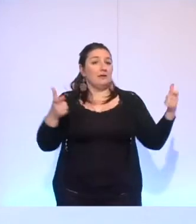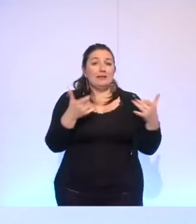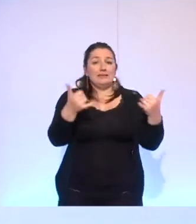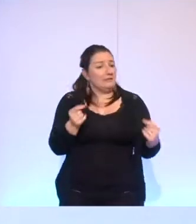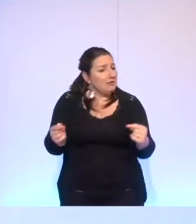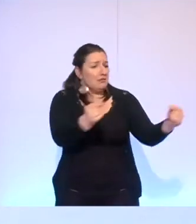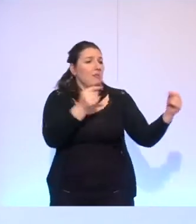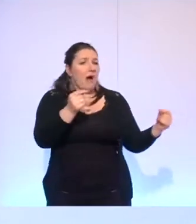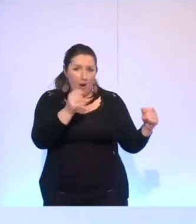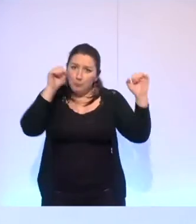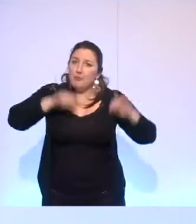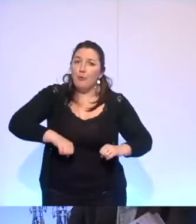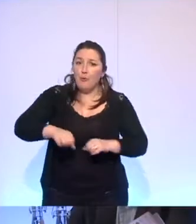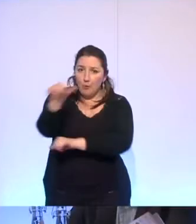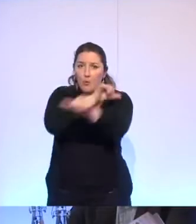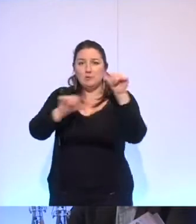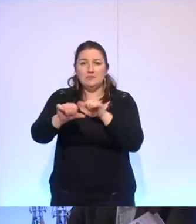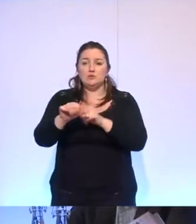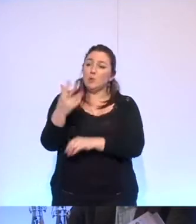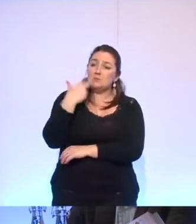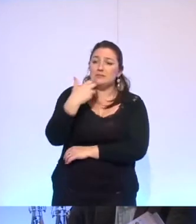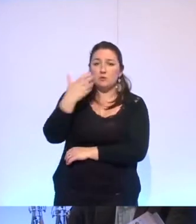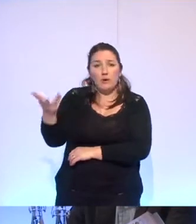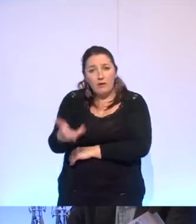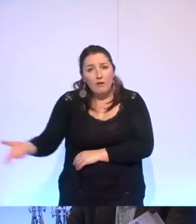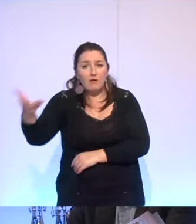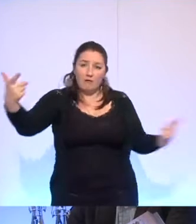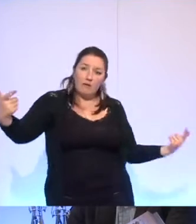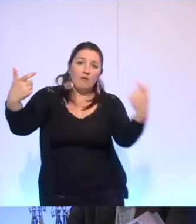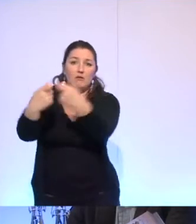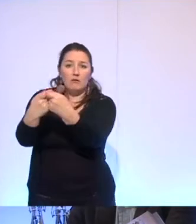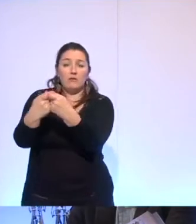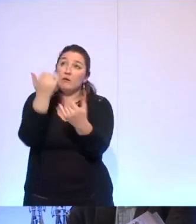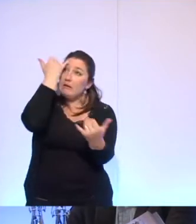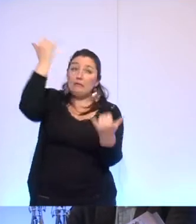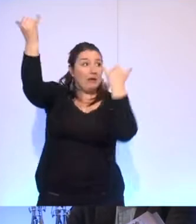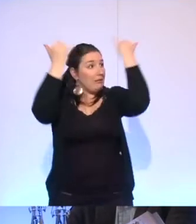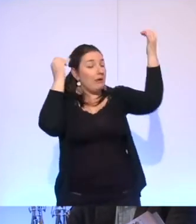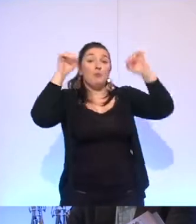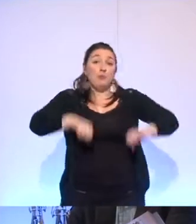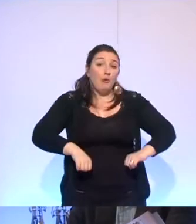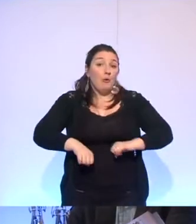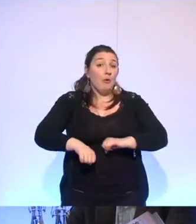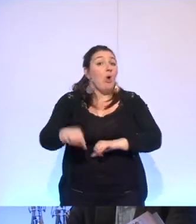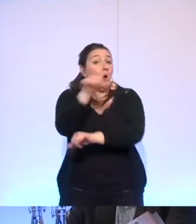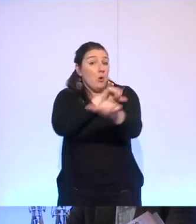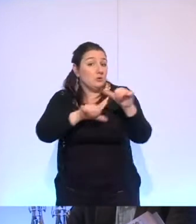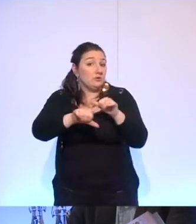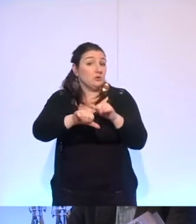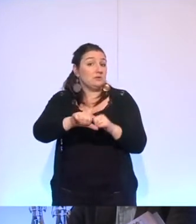général. Toutes les idées auront leur place tant qu'elles ont ce but en vue, agir au mieux pour les